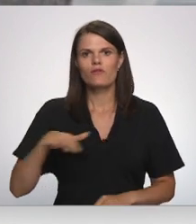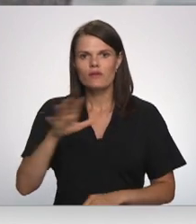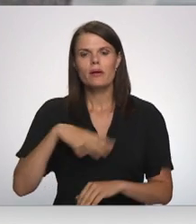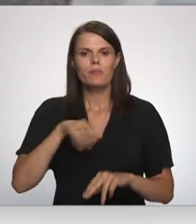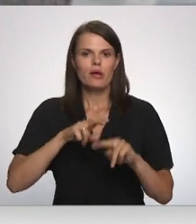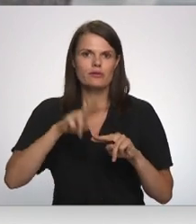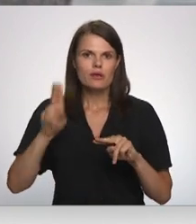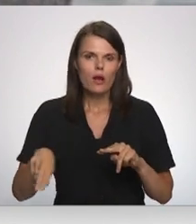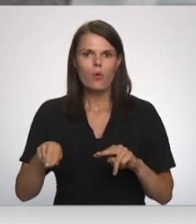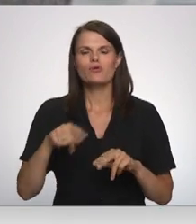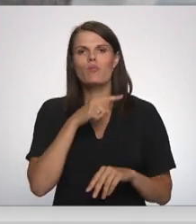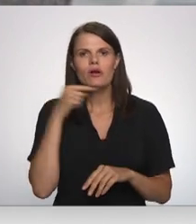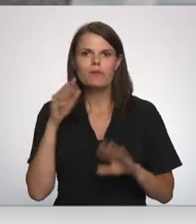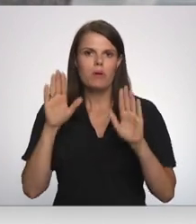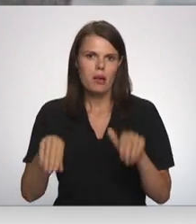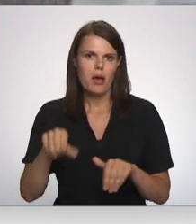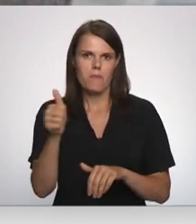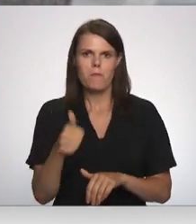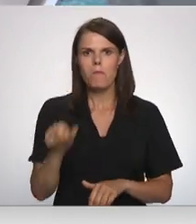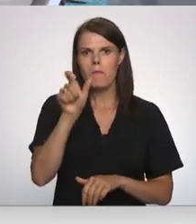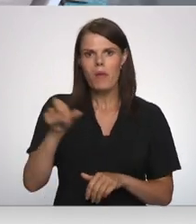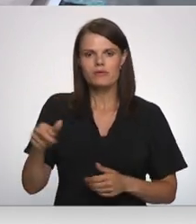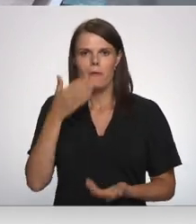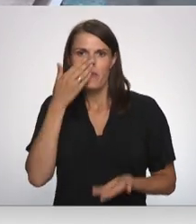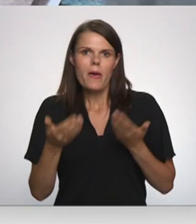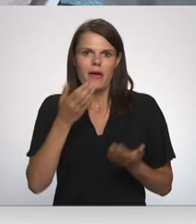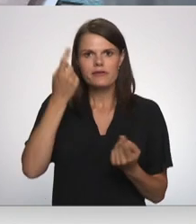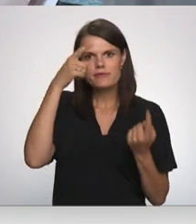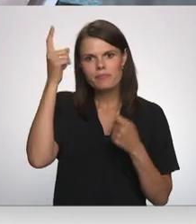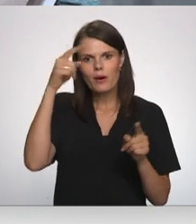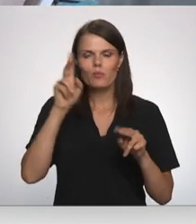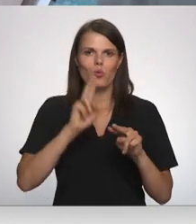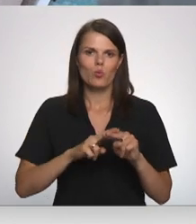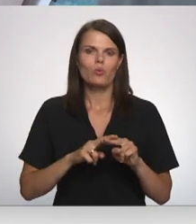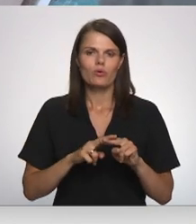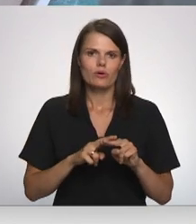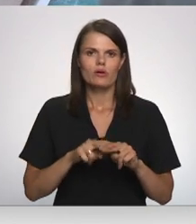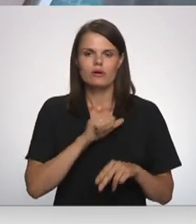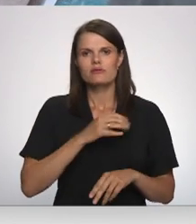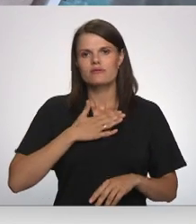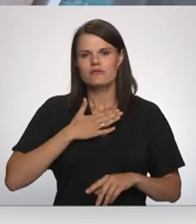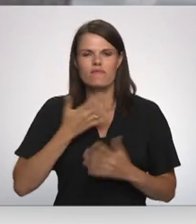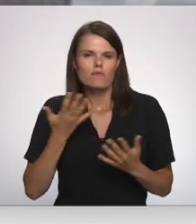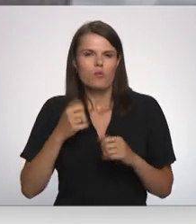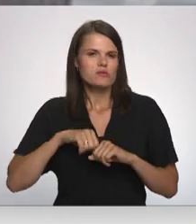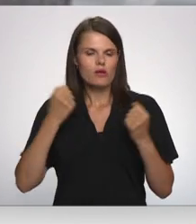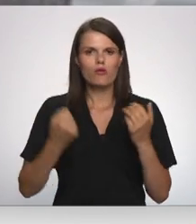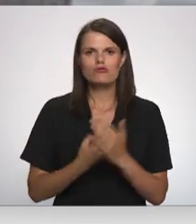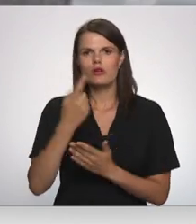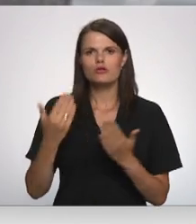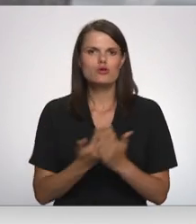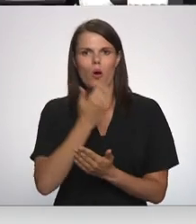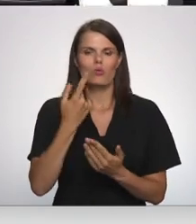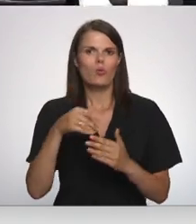gribam, lai mākslinieki eksperimentē un kaut kādā mērā sevi salauž, rada kaut ko jaunu, ko iepriekš